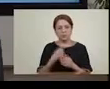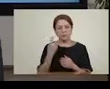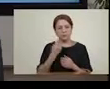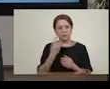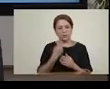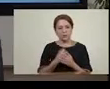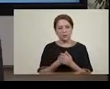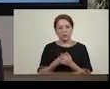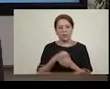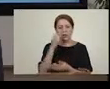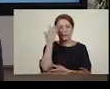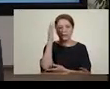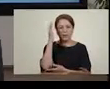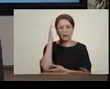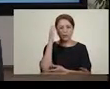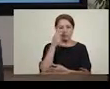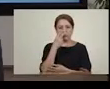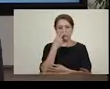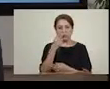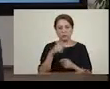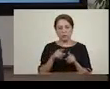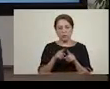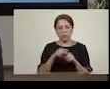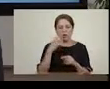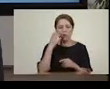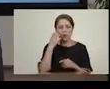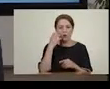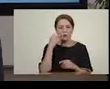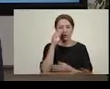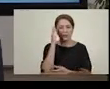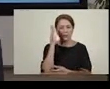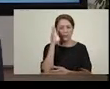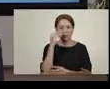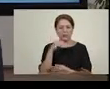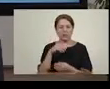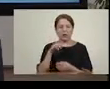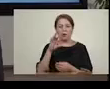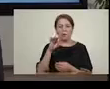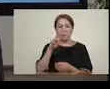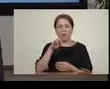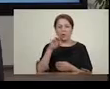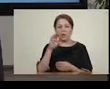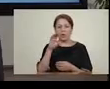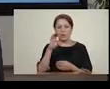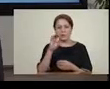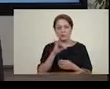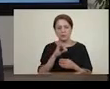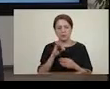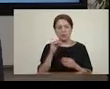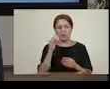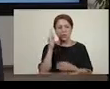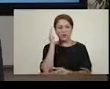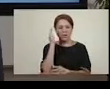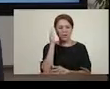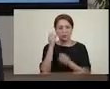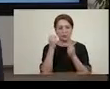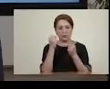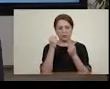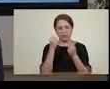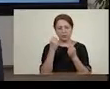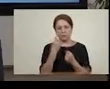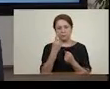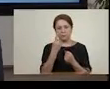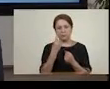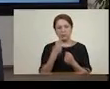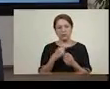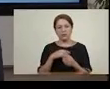Birinchisi, daraxt, ya'ni ko'rib turganingizdek, olma daraxti. Poyasi asosan yog'ochlashgan, bitta yo'g'on tanali, baquvvat